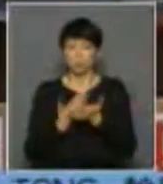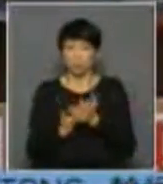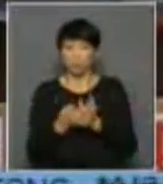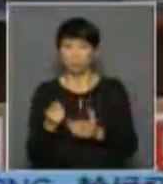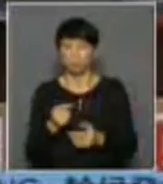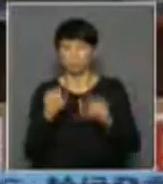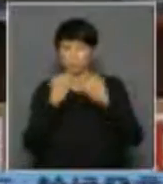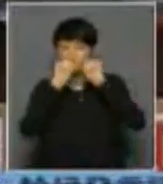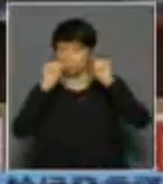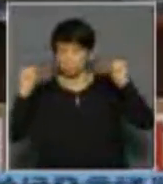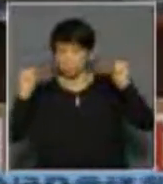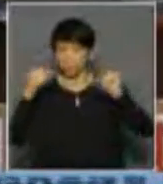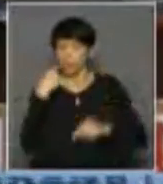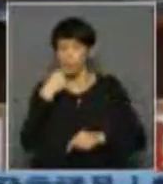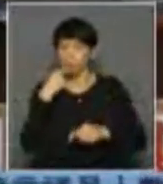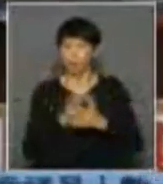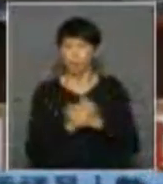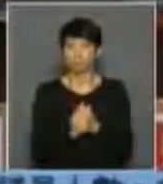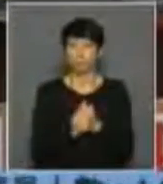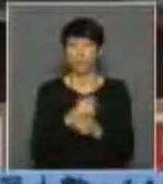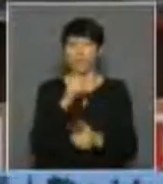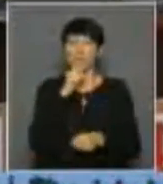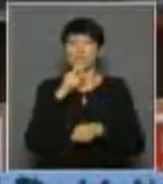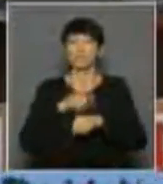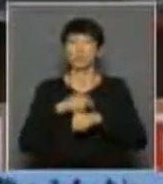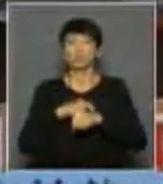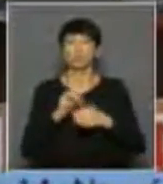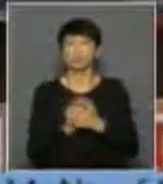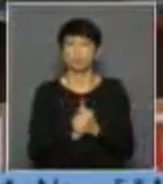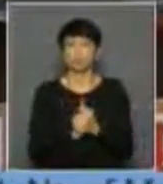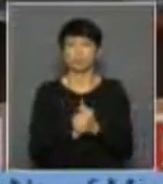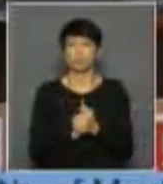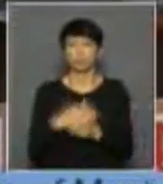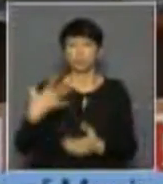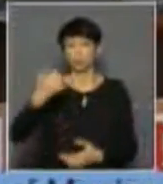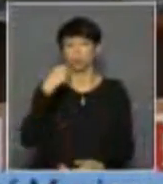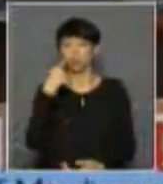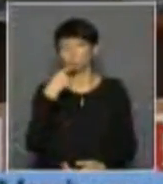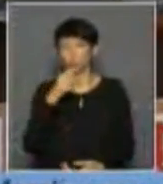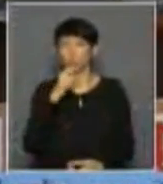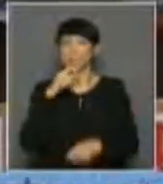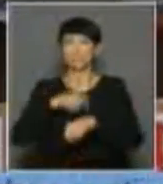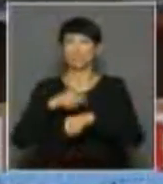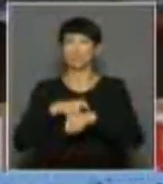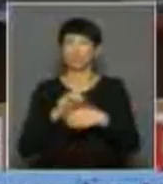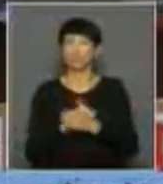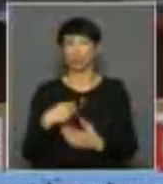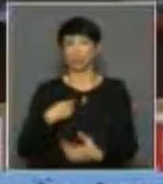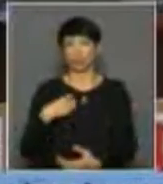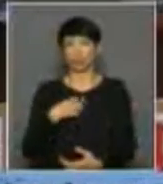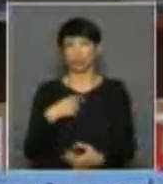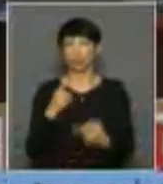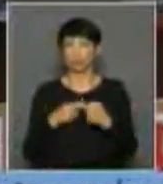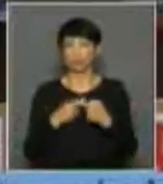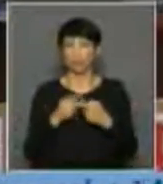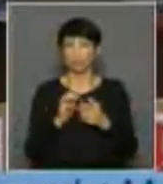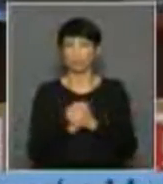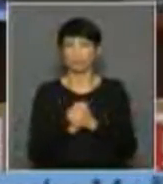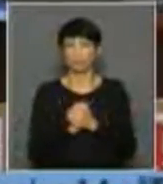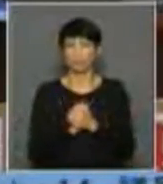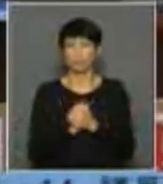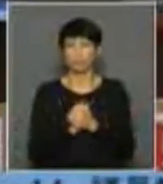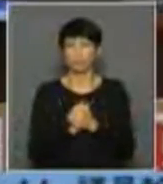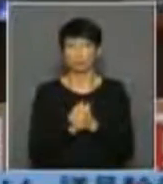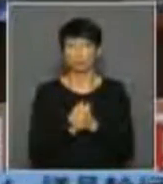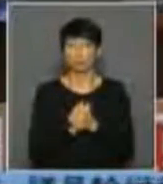话，有阵时诶，佢有个主管系咁讲，佢有阵时咧，我觉得即系我哋即